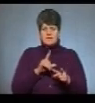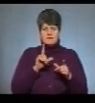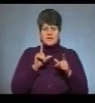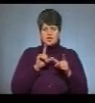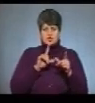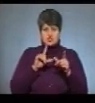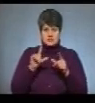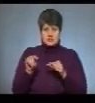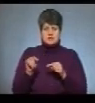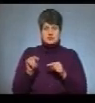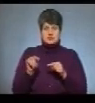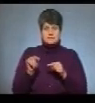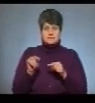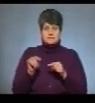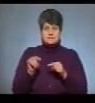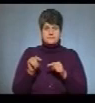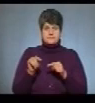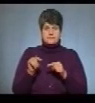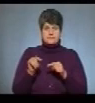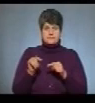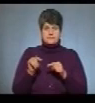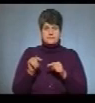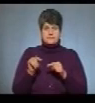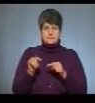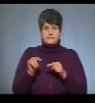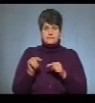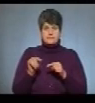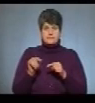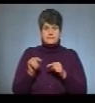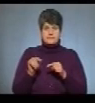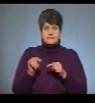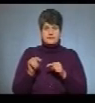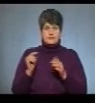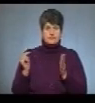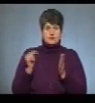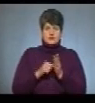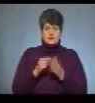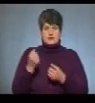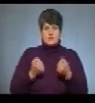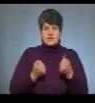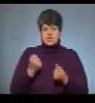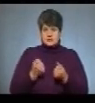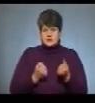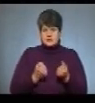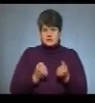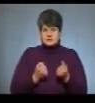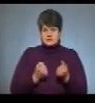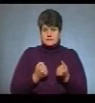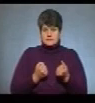новий термінал, мінометом долучили в машину і його